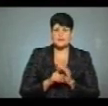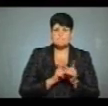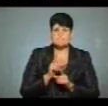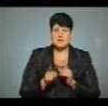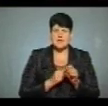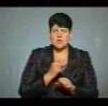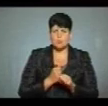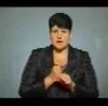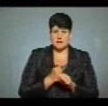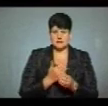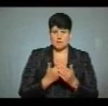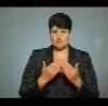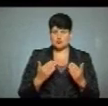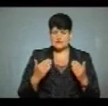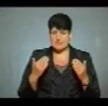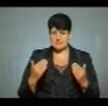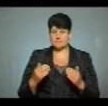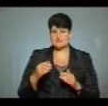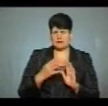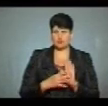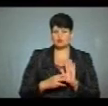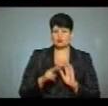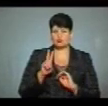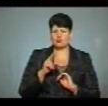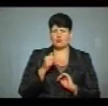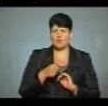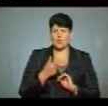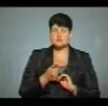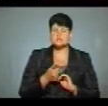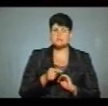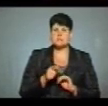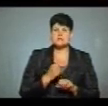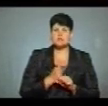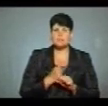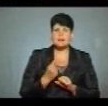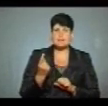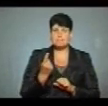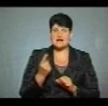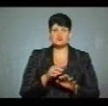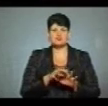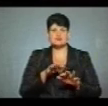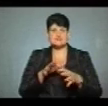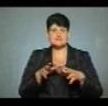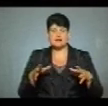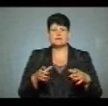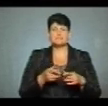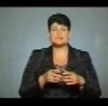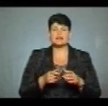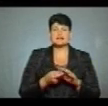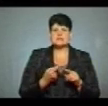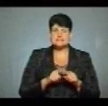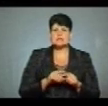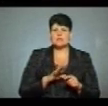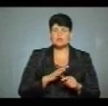переробляти музей, в 92-му році ми зробили перший зал. То був історія